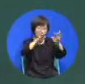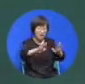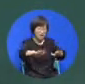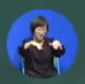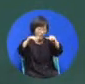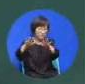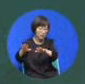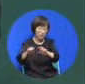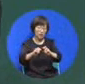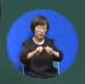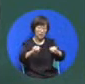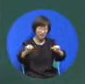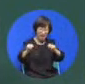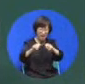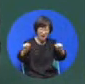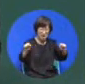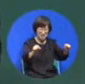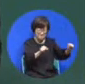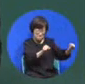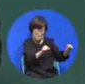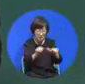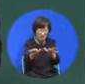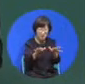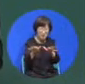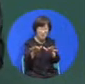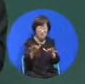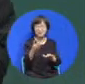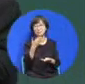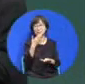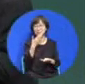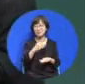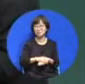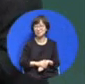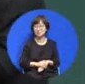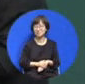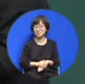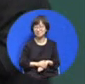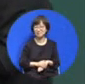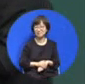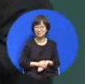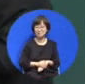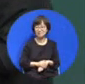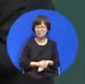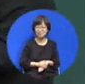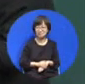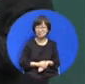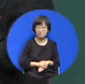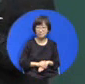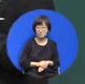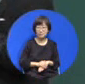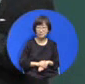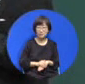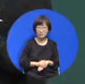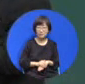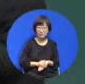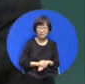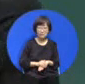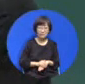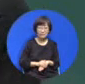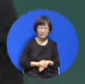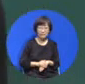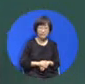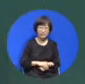육지가 진동하리라. It says, in a little while, I will once more shake the heavens and earth. 하나님의 말씀을